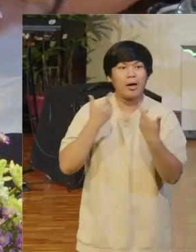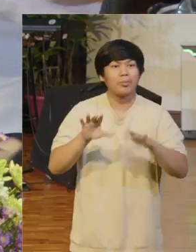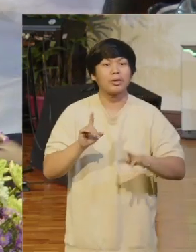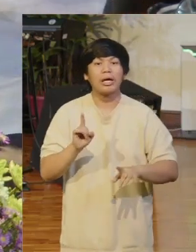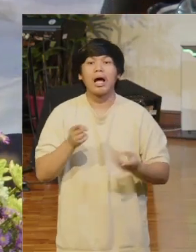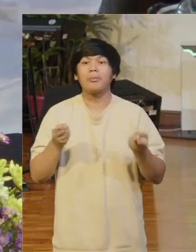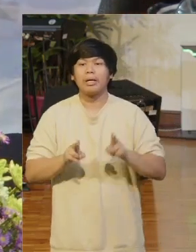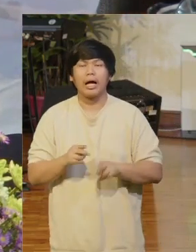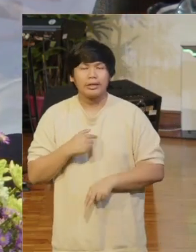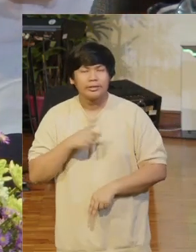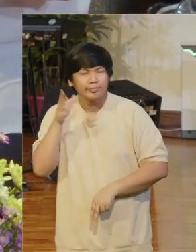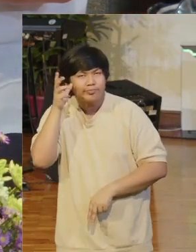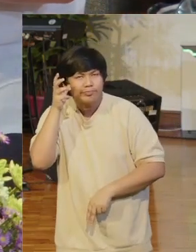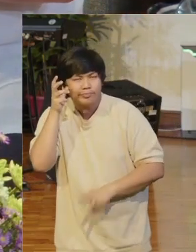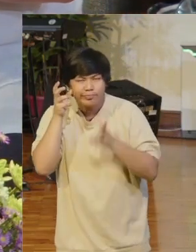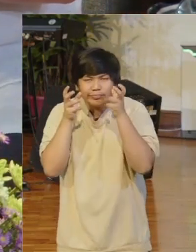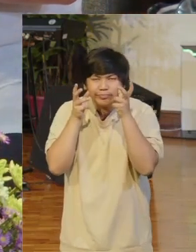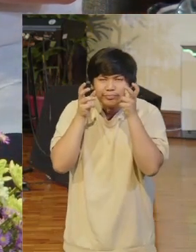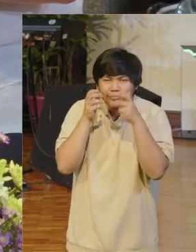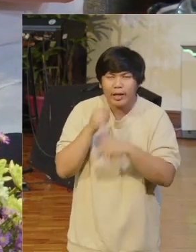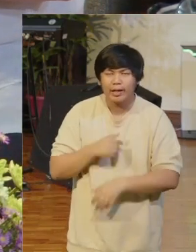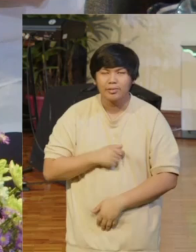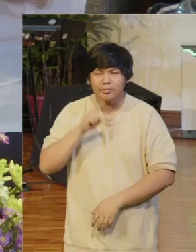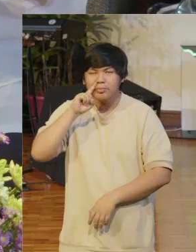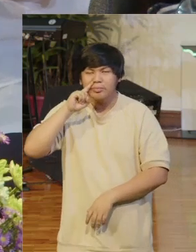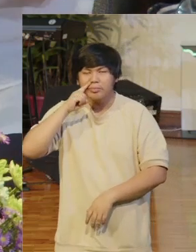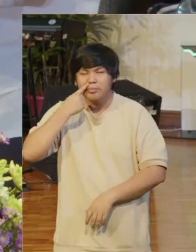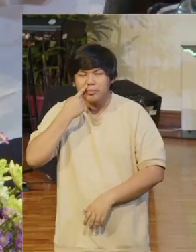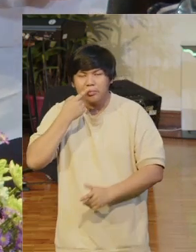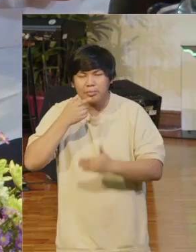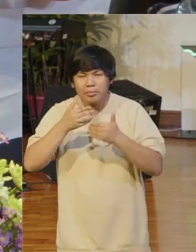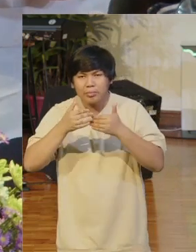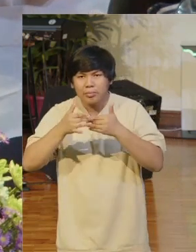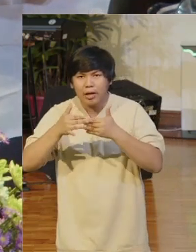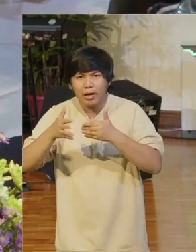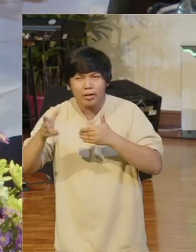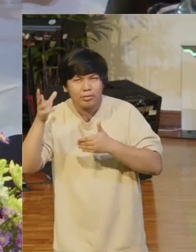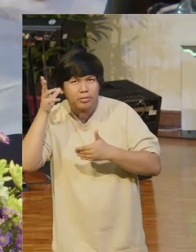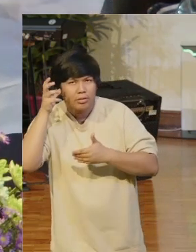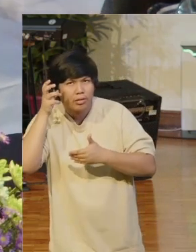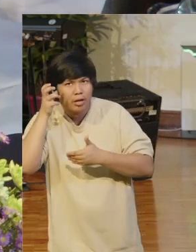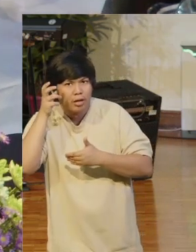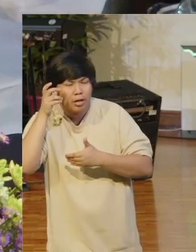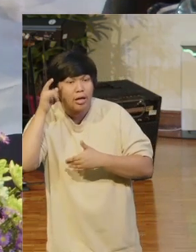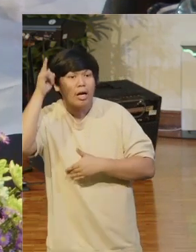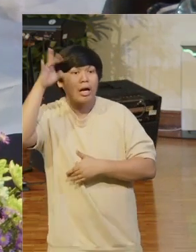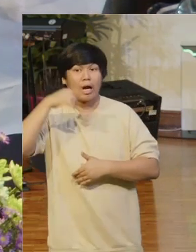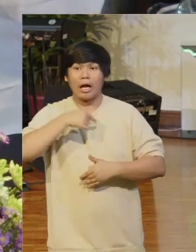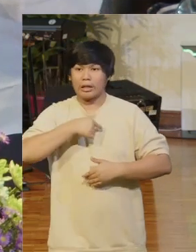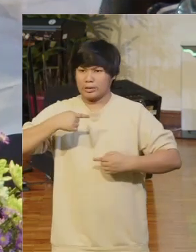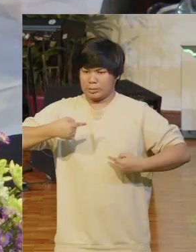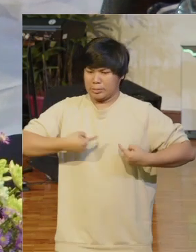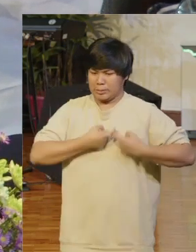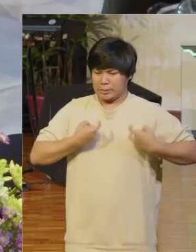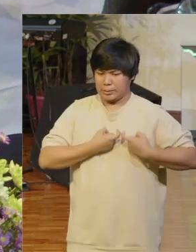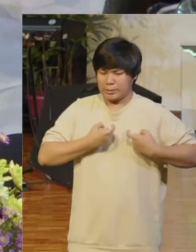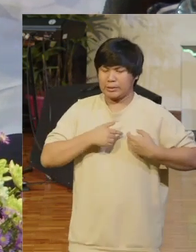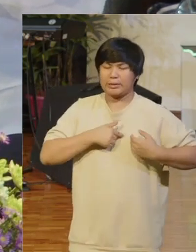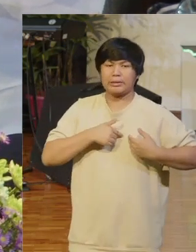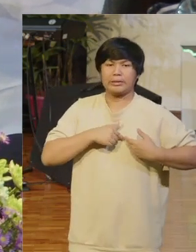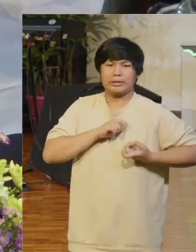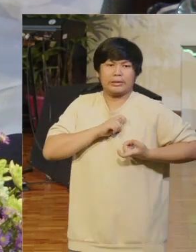Di nakinig na lang ako habang ako'y kumakain. Pero dahil siya'y nakinig, kumilos ang Diyos sa kanyang puso, sa kanyang